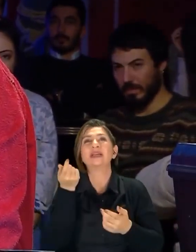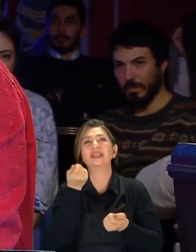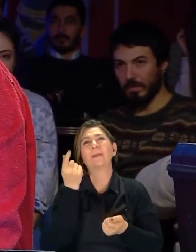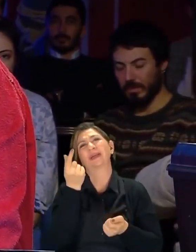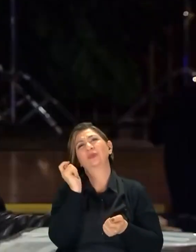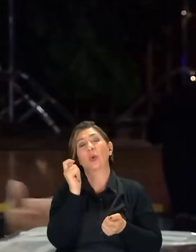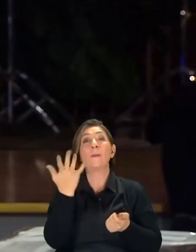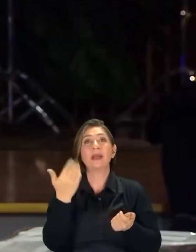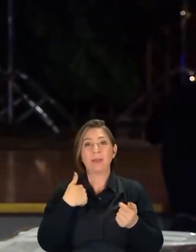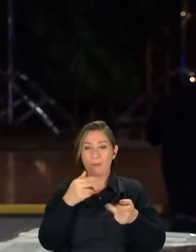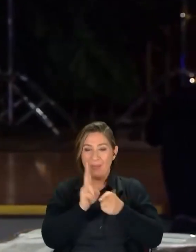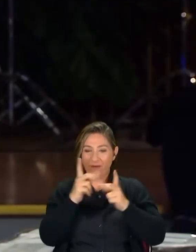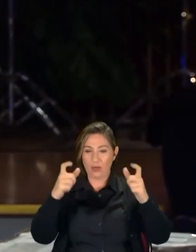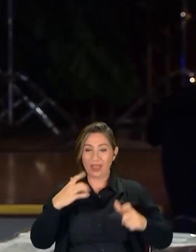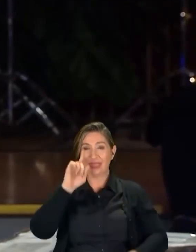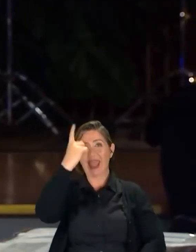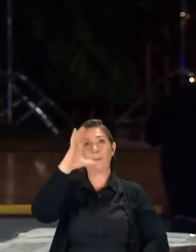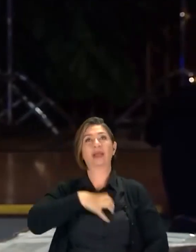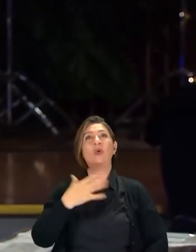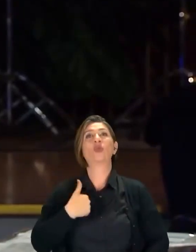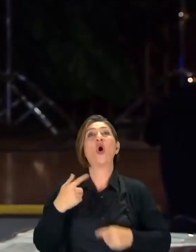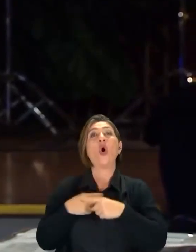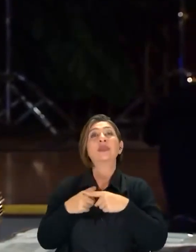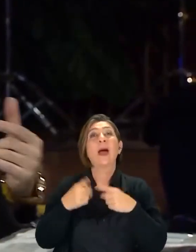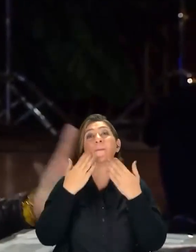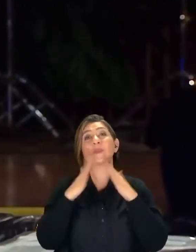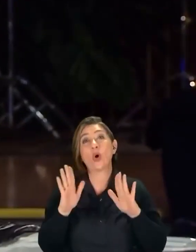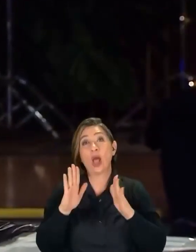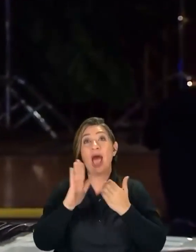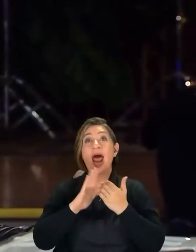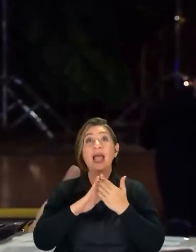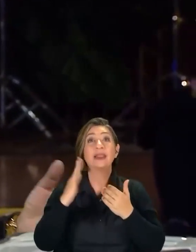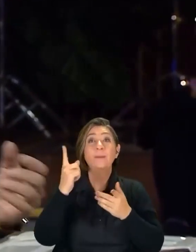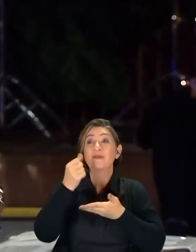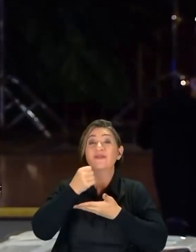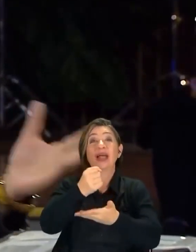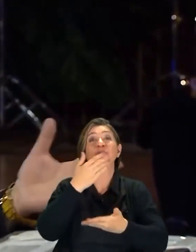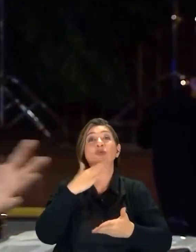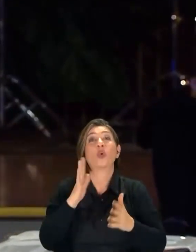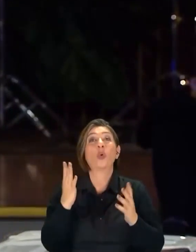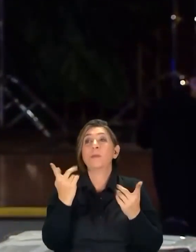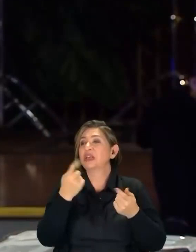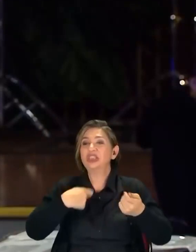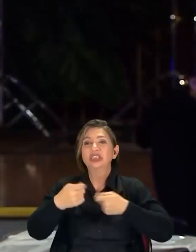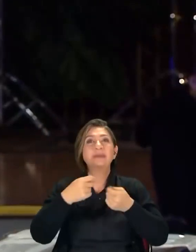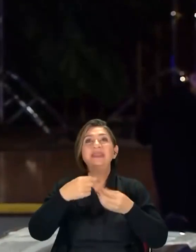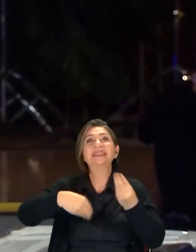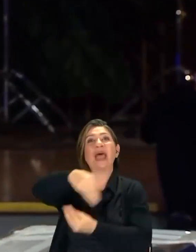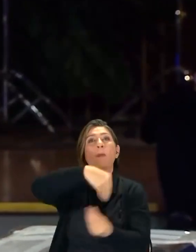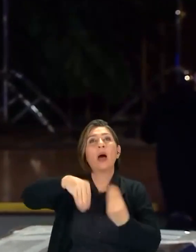zor işler avonda tek Patronum ortağım Yok e arkadan bir Finans yok işletme sermayem